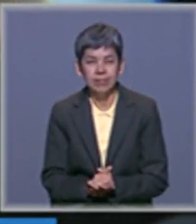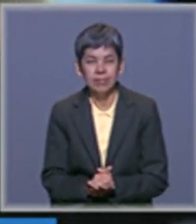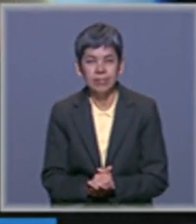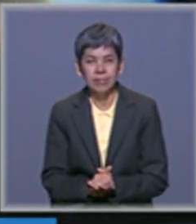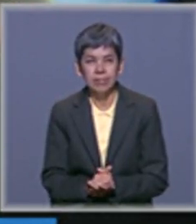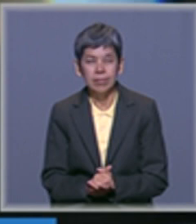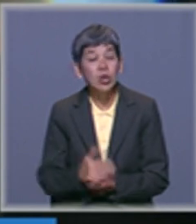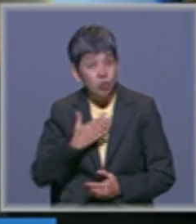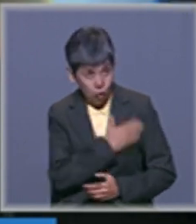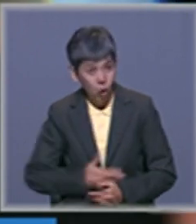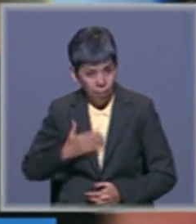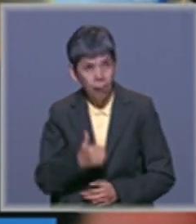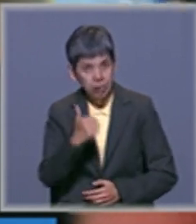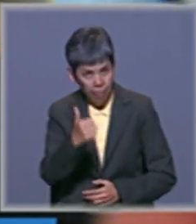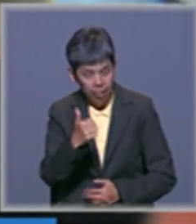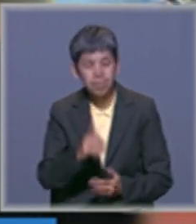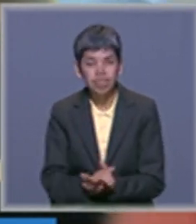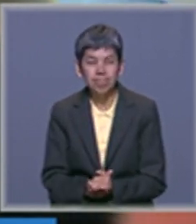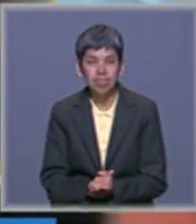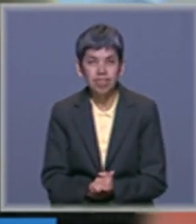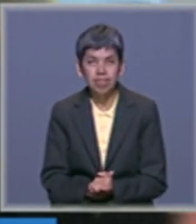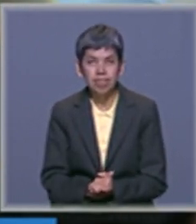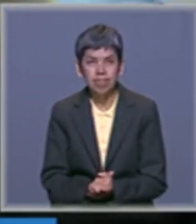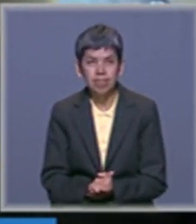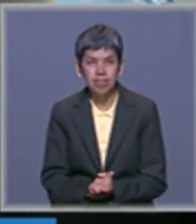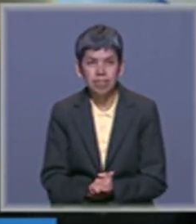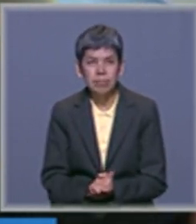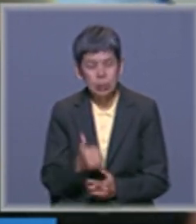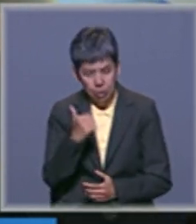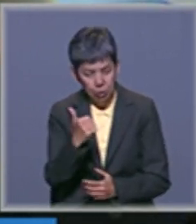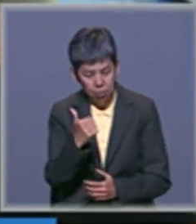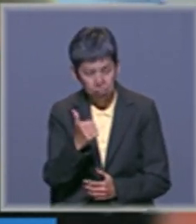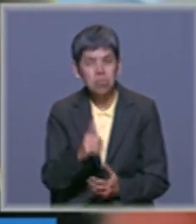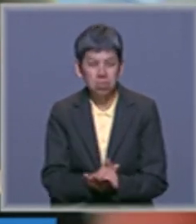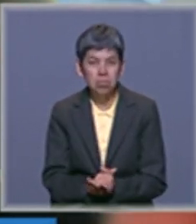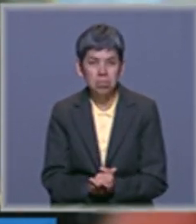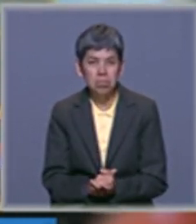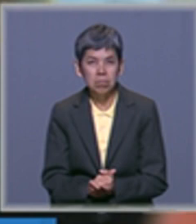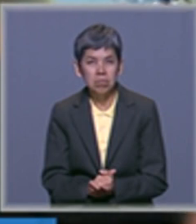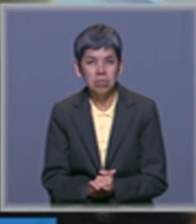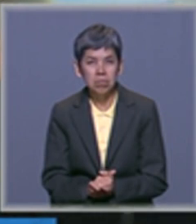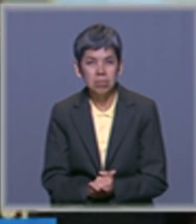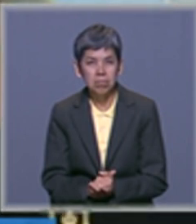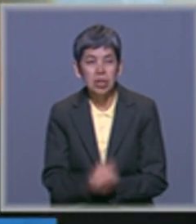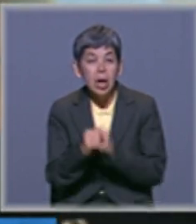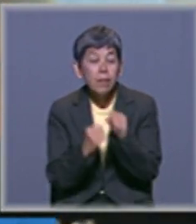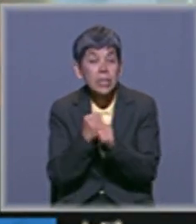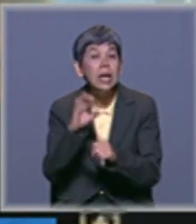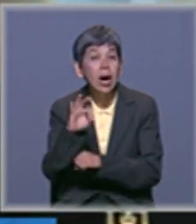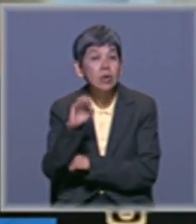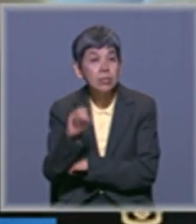็ป้าดูแลสุขภาพดีมากนะครับ ก็ ปีหน้า100นึงใช่ไหมครับ 99 ปีนี้